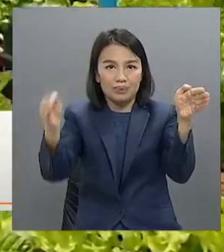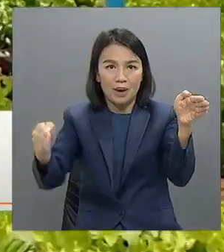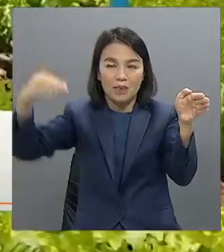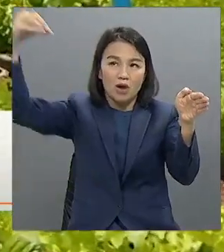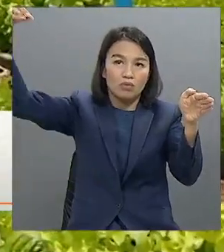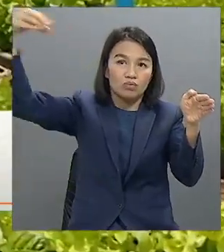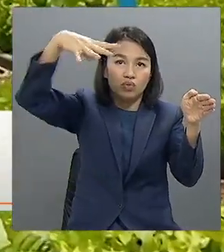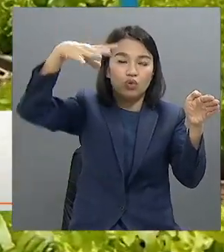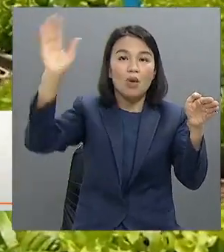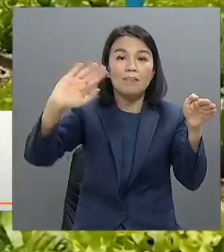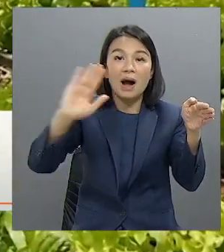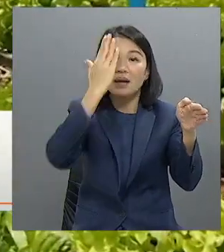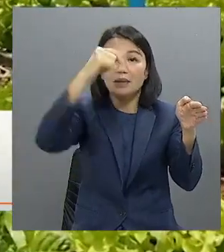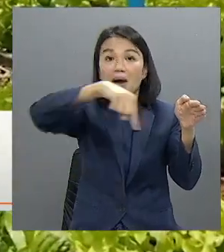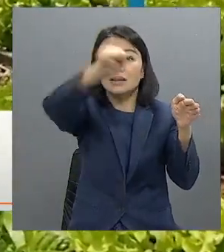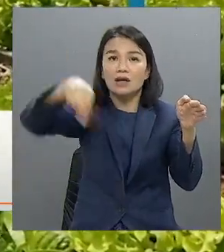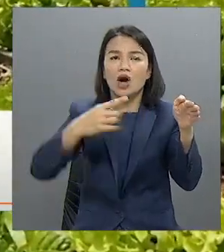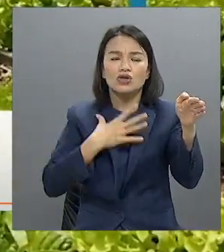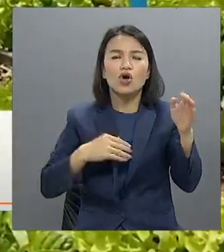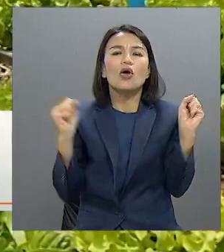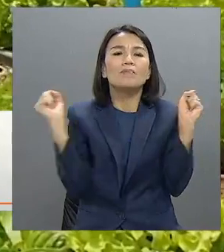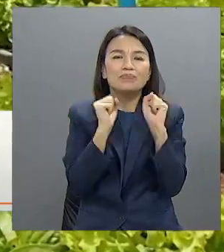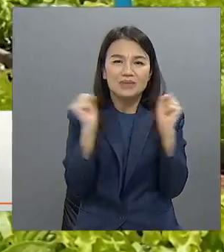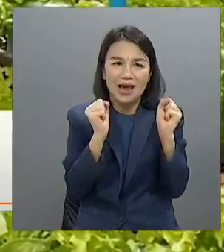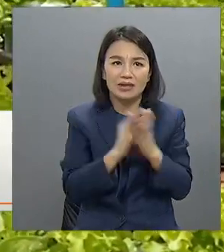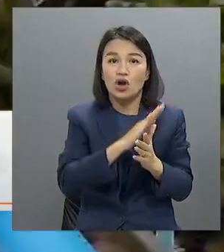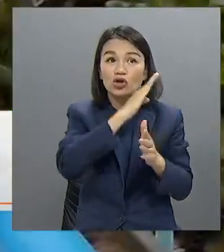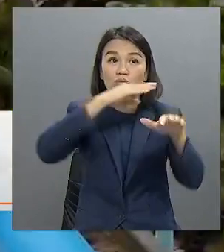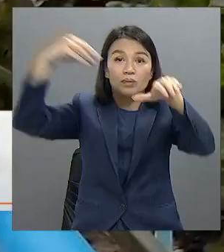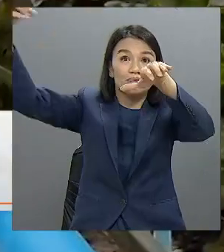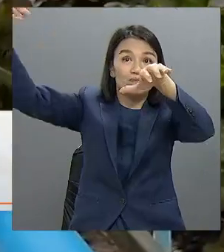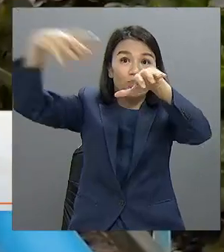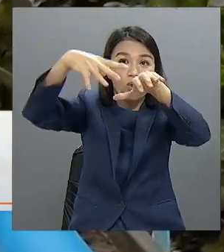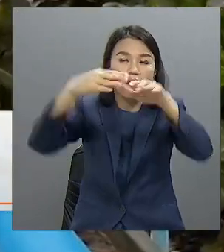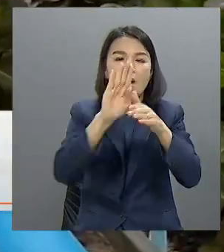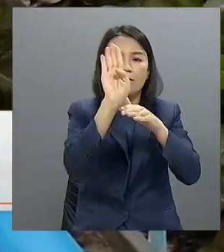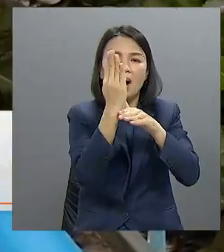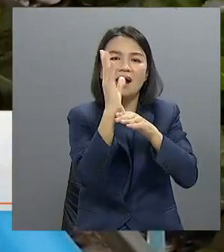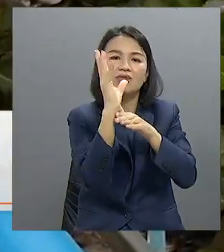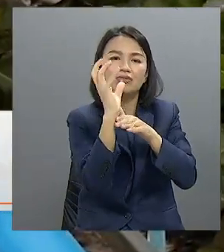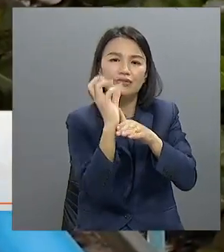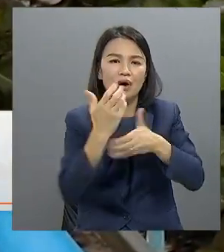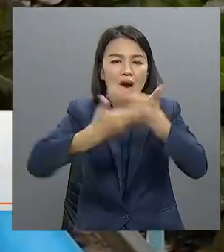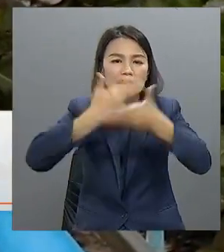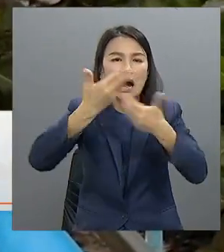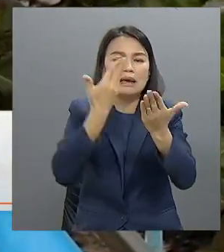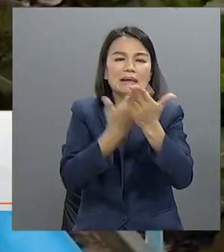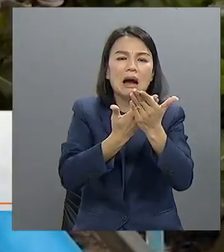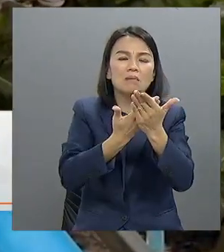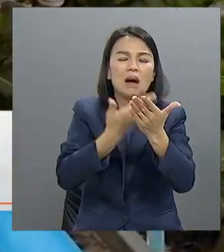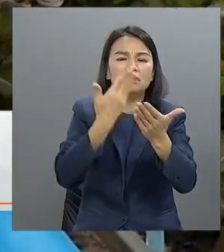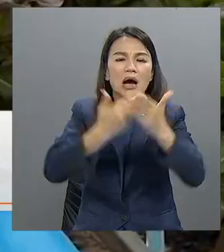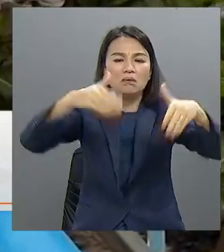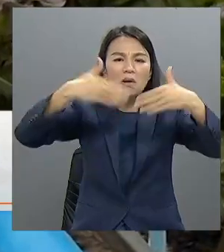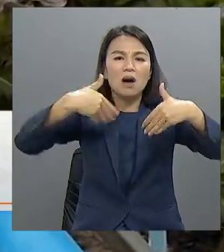งเพราะว่าผักเหล่านี้เขาชอบอากาศเย็นถ้าถูกความร้อนจะทำให้ใบผักเหี่ยวเฉาขายไม่ได้ราคาค่ะ สำหรับผักที่น